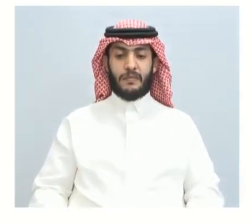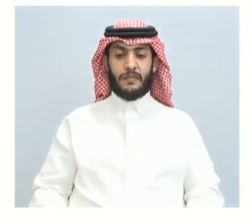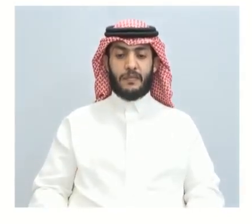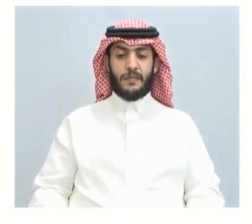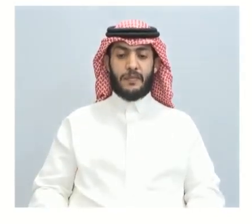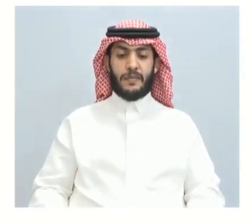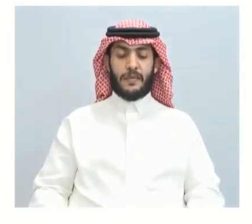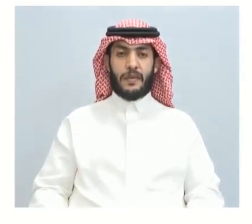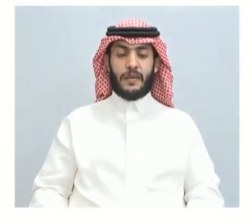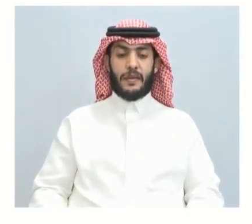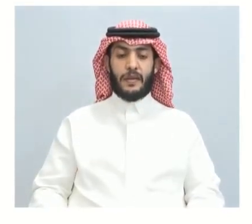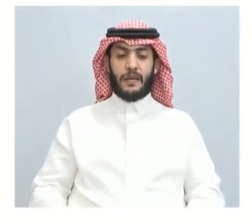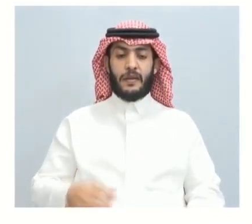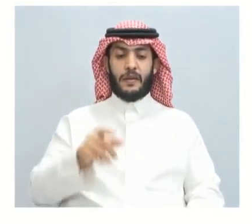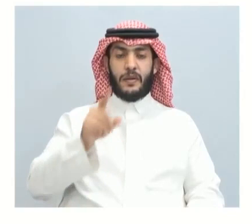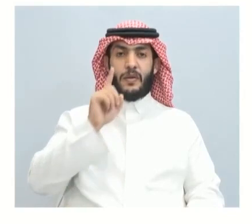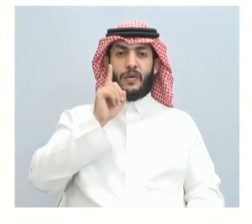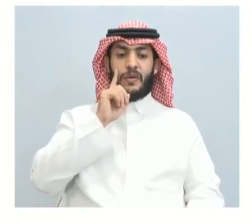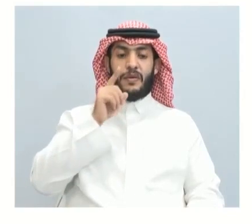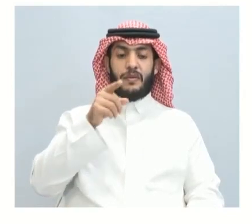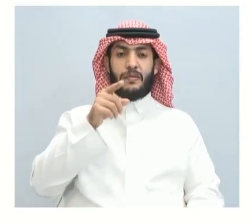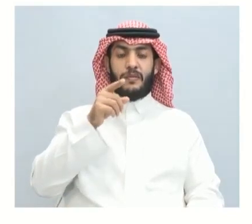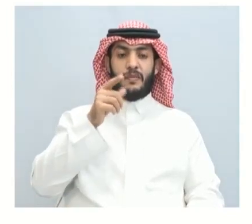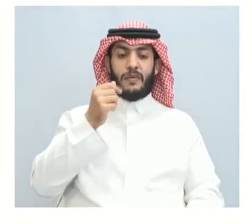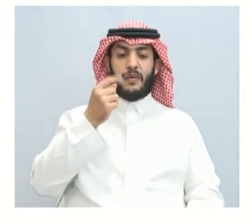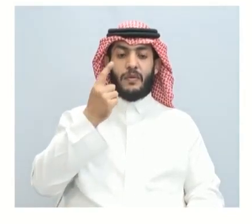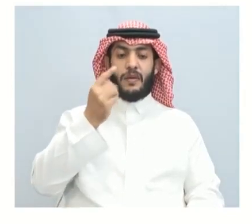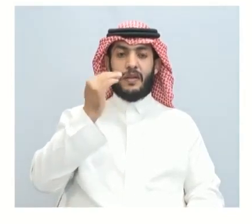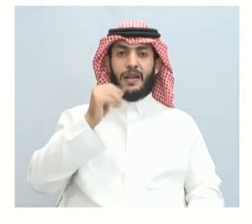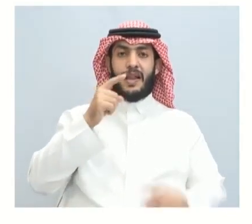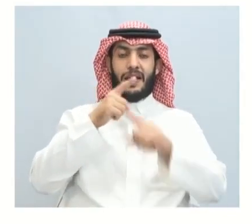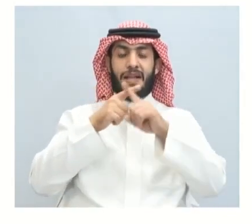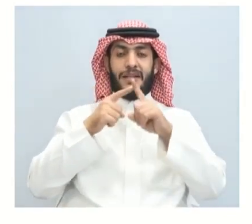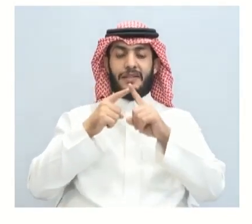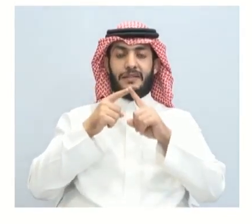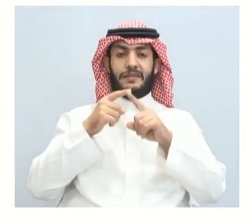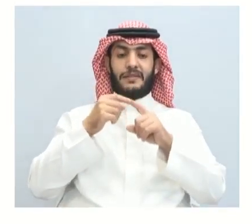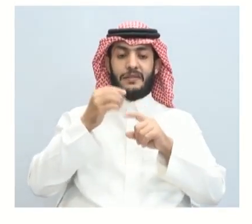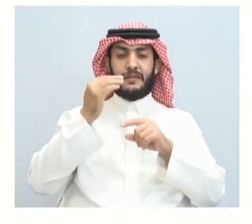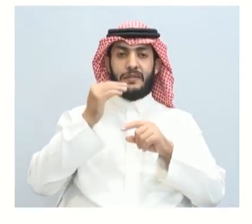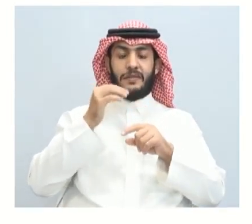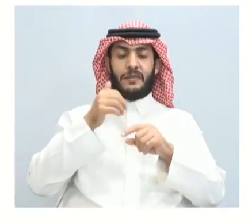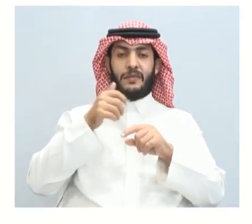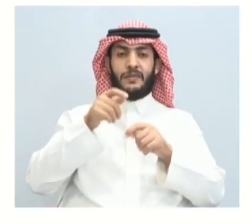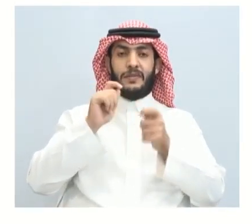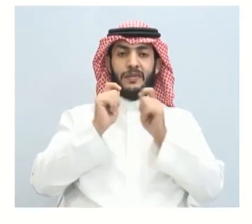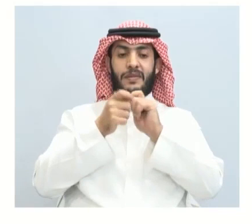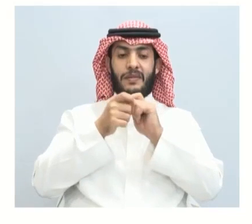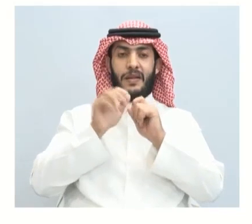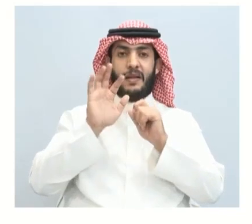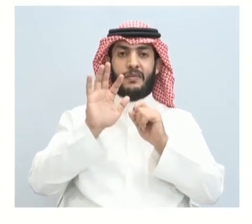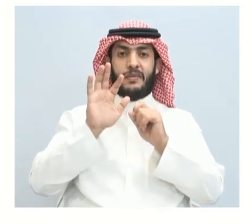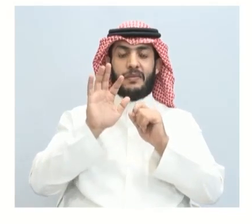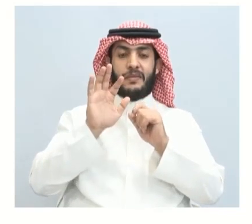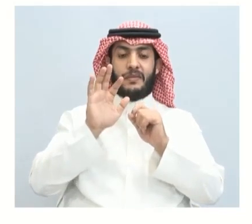المقلوب فبالتالي راح نقول ان الام هي واحد على اكس اللي هي داله المقلوب طبعا لما تعوض انت مثلا بخمسه